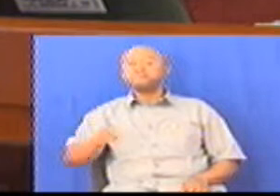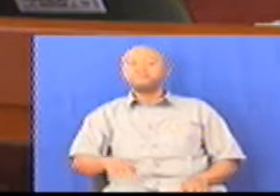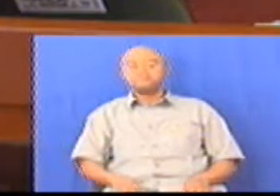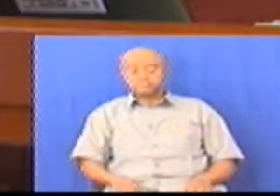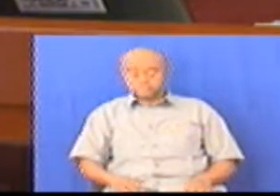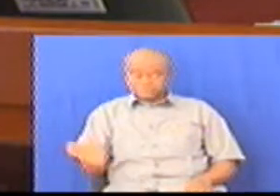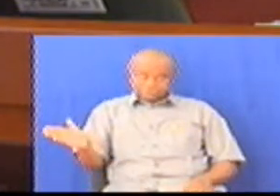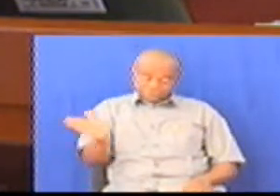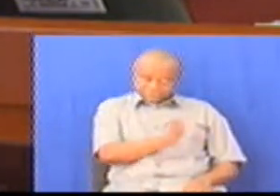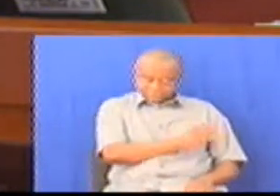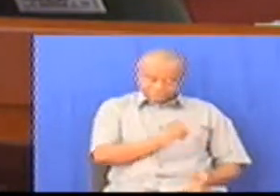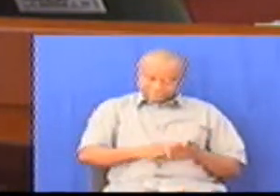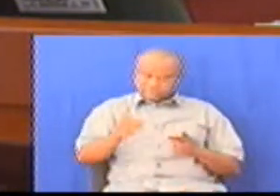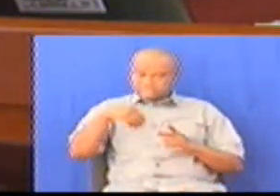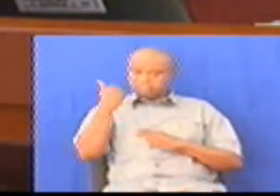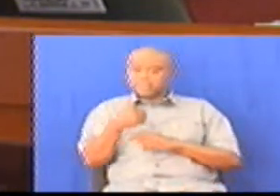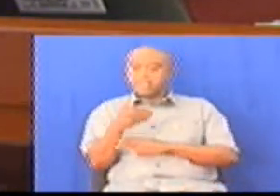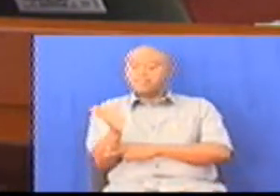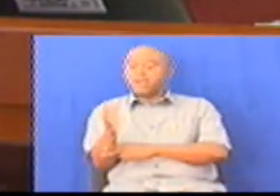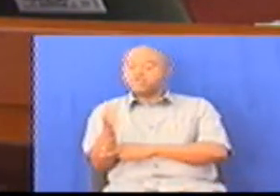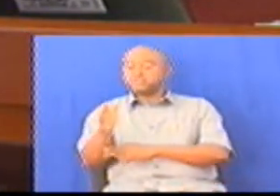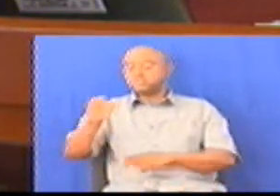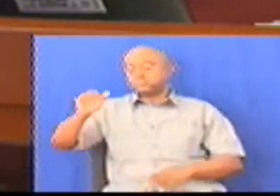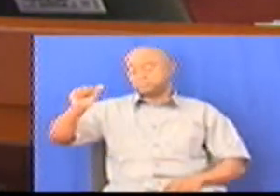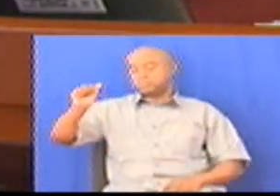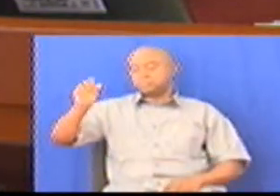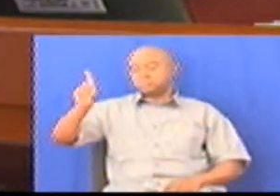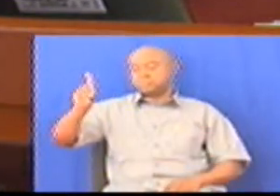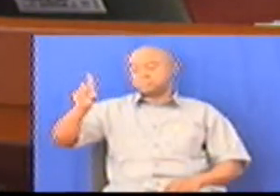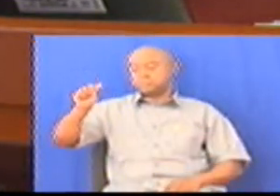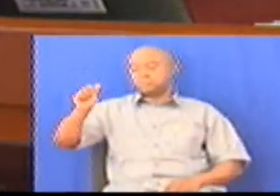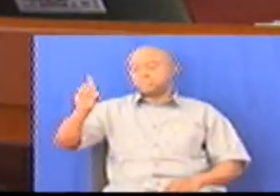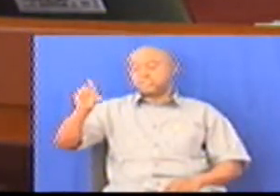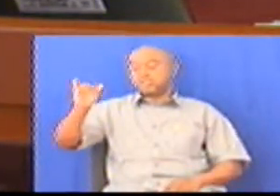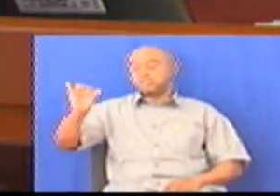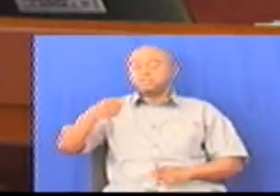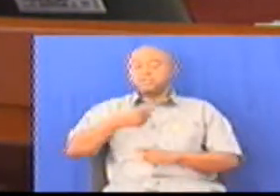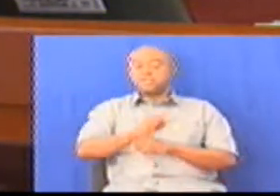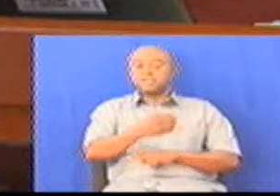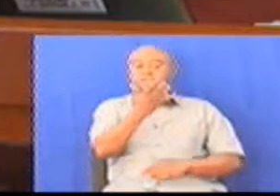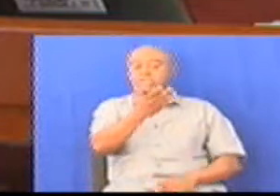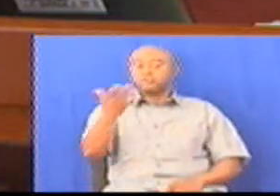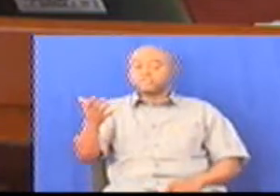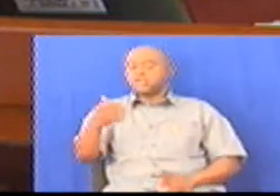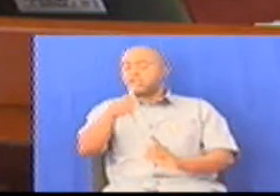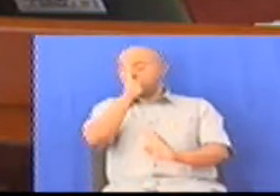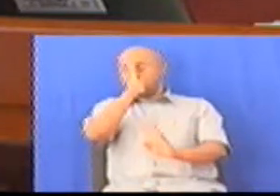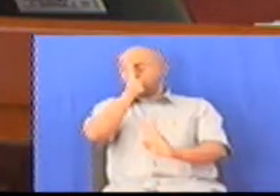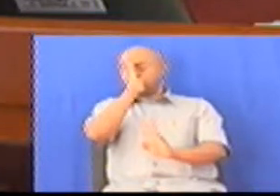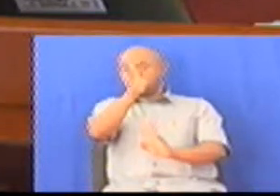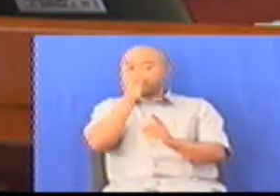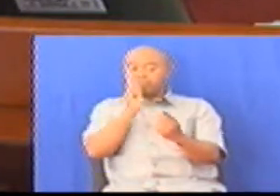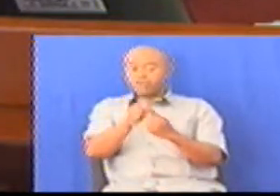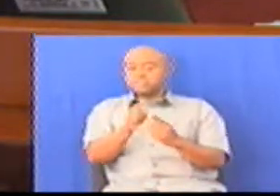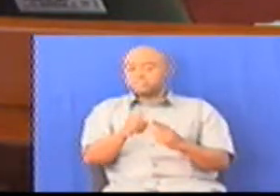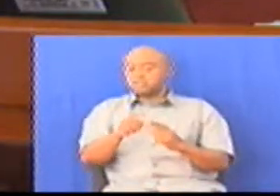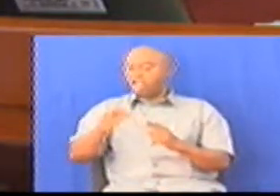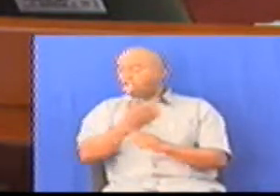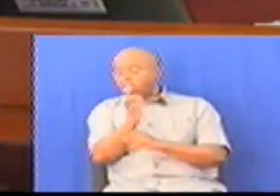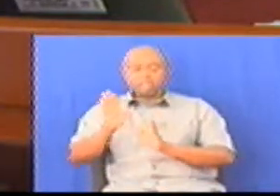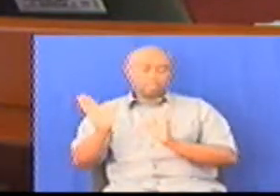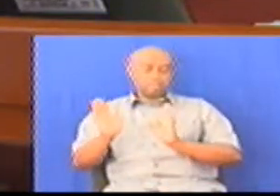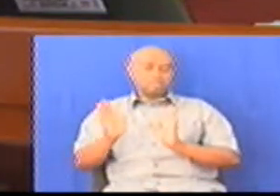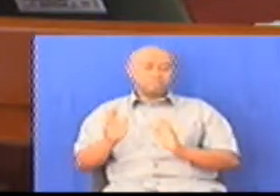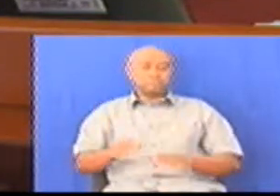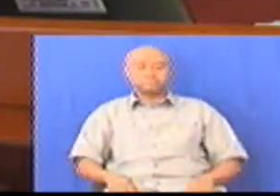Atafuatiwa na Mheshimiwa Balozi Adadi Rajabu. Dakika 5, nenda straight kwenye unataka kusema nini. Ukichelewa tu dakika 5